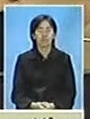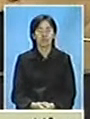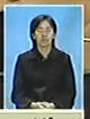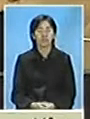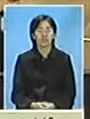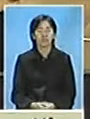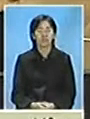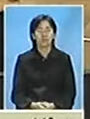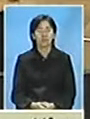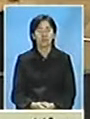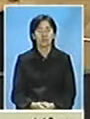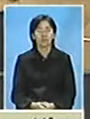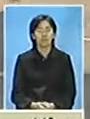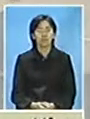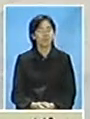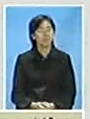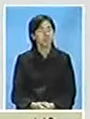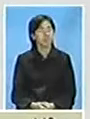ท่านประธานครับ